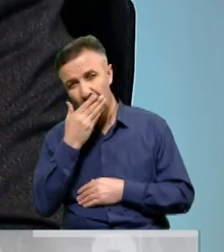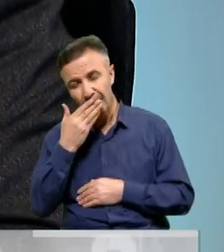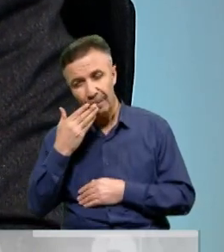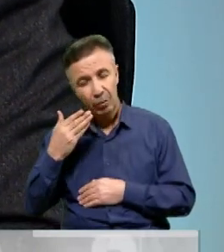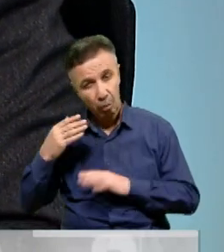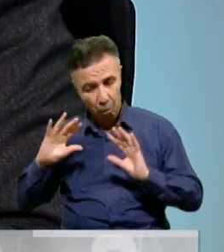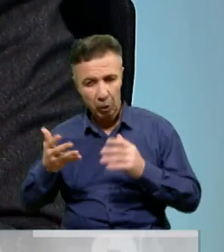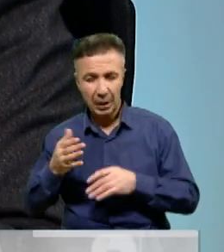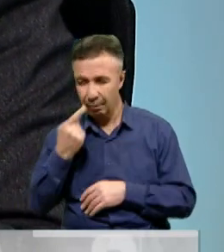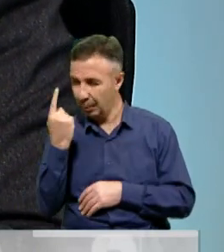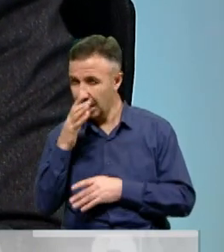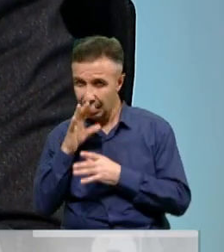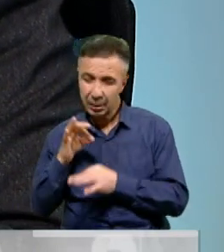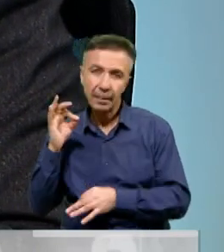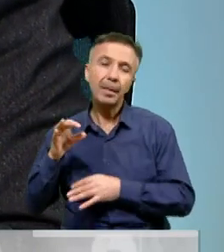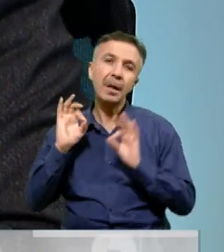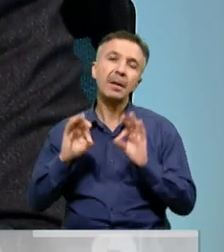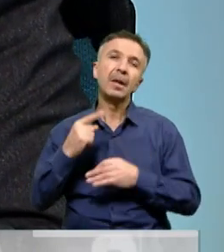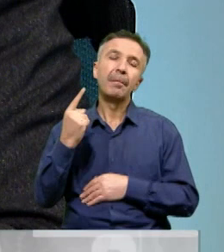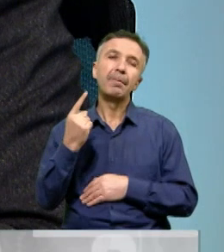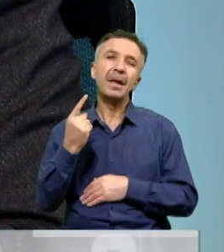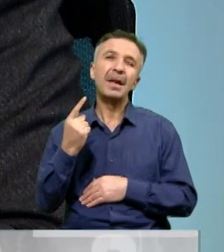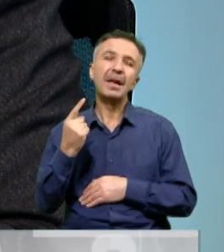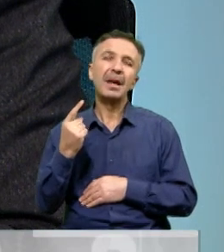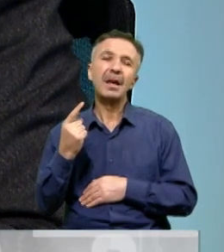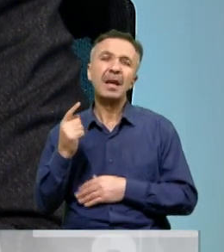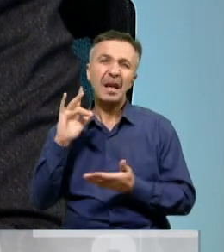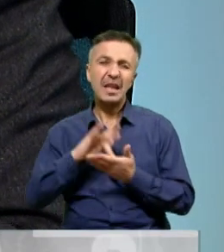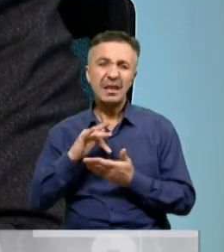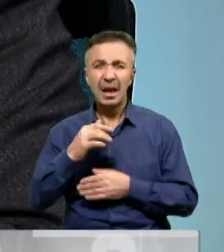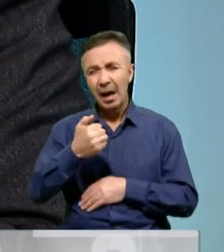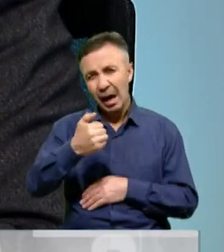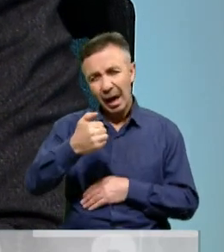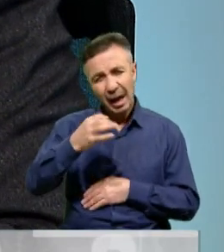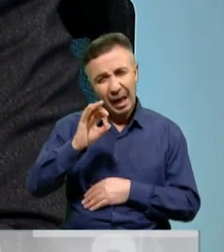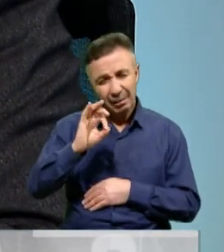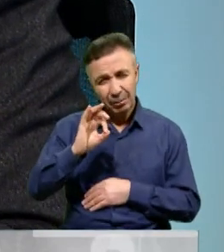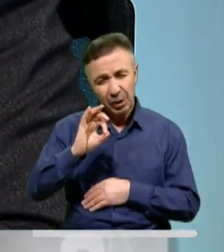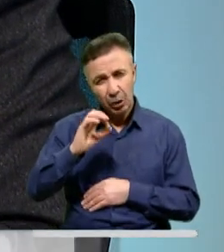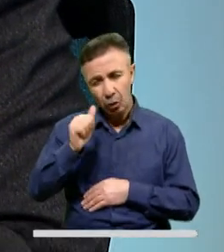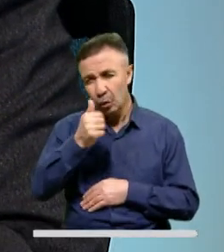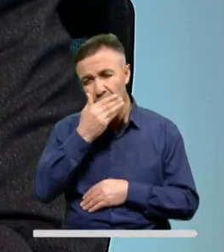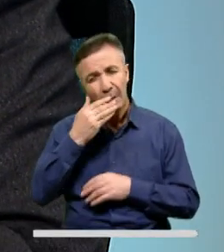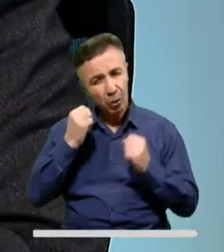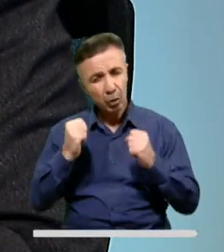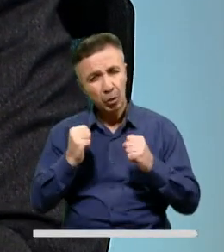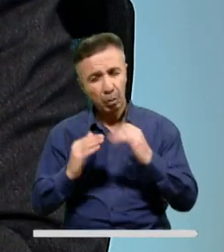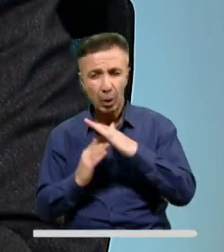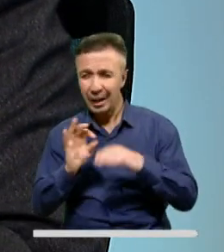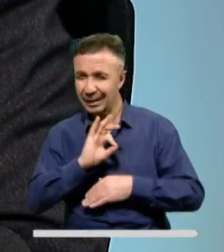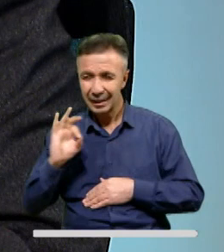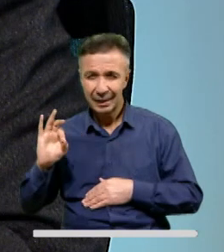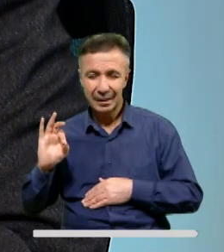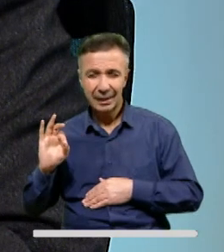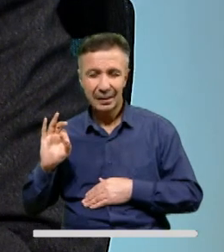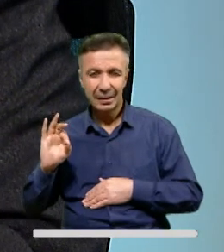yiyen bir kimse şimdi bir kefaret tutup bunu bu şekilde kapatabilir. Rabbim